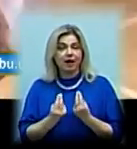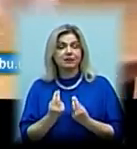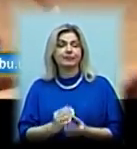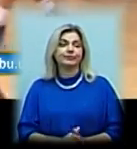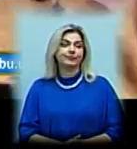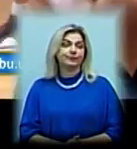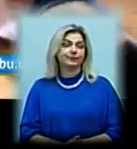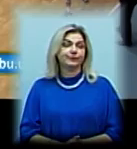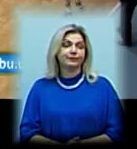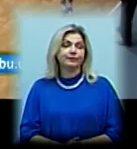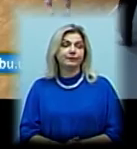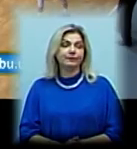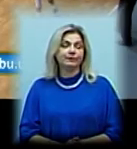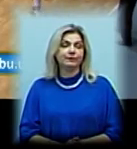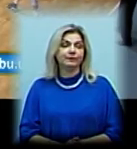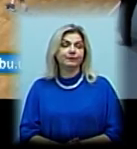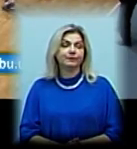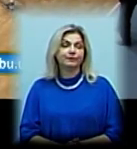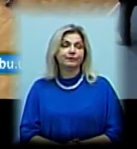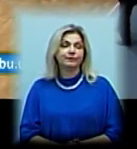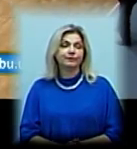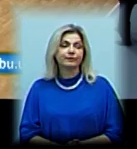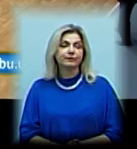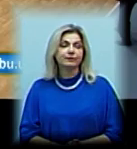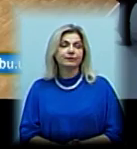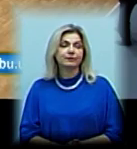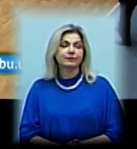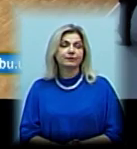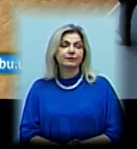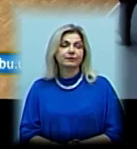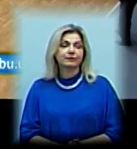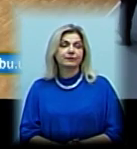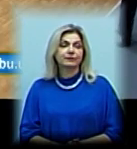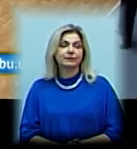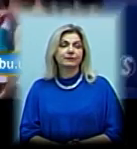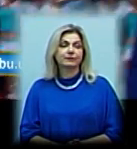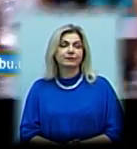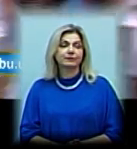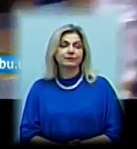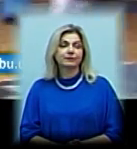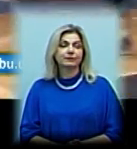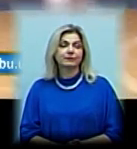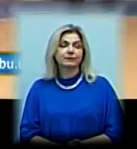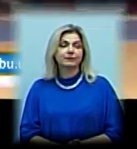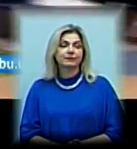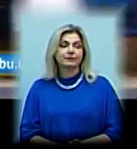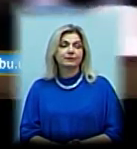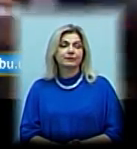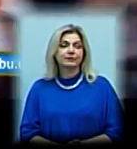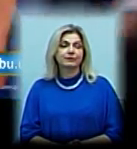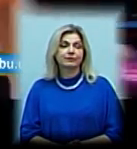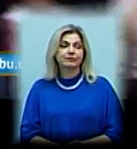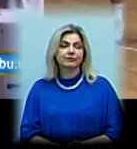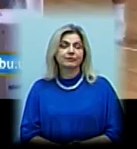лідер змінювався кілька разів. Завдяки Іллі Жуковському господарі відіграли 7 очок відставання. Форвард закинув 3 дальні китки